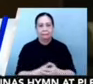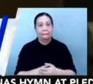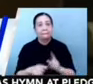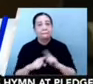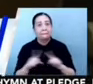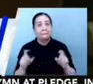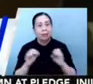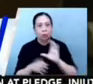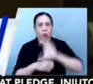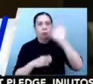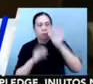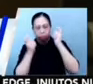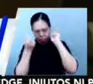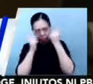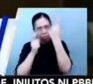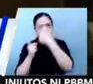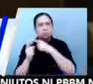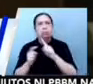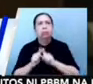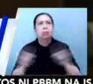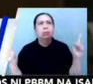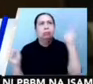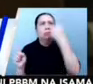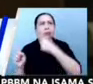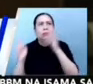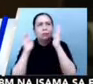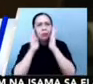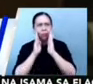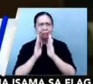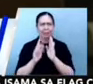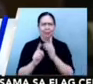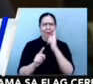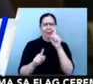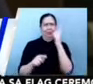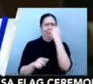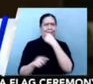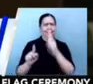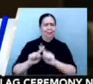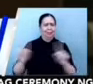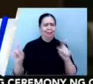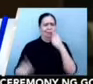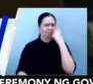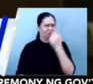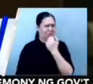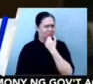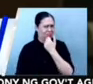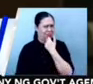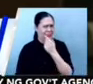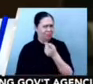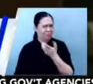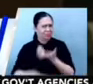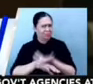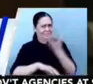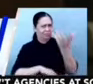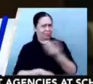Nagbago yung itsura na lumalabas parang hindi na siya y para sa atin misrepresentation ataka